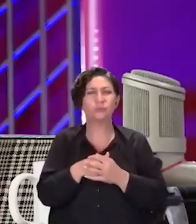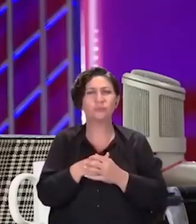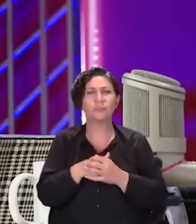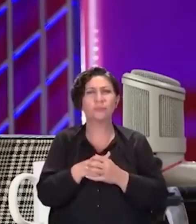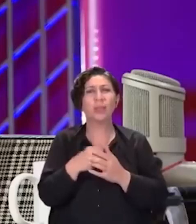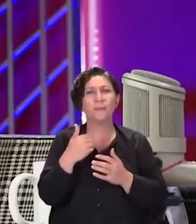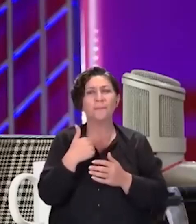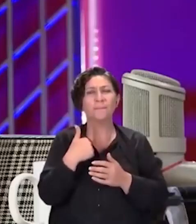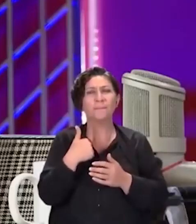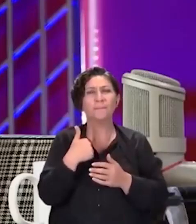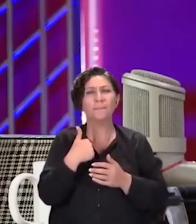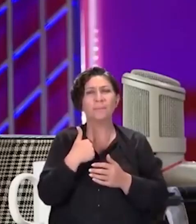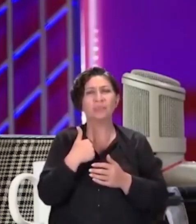Bence